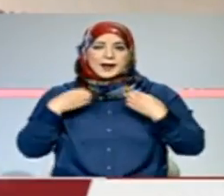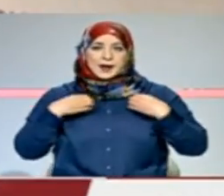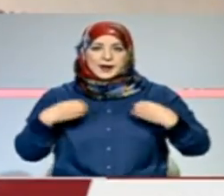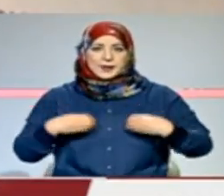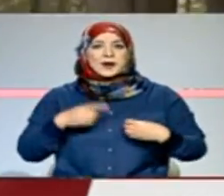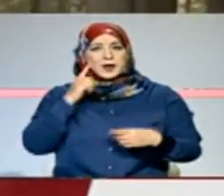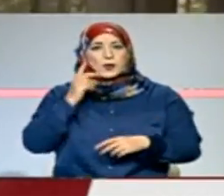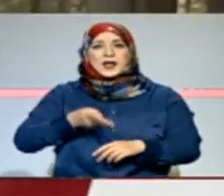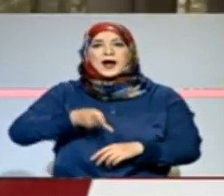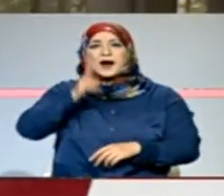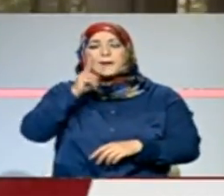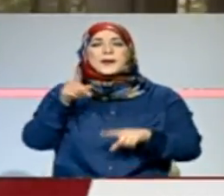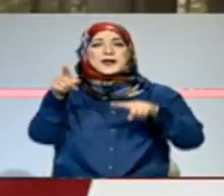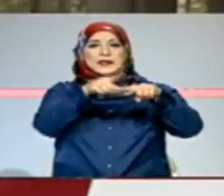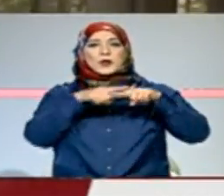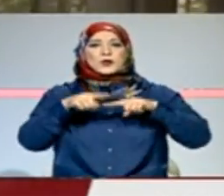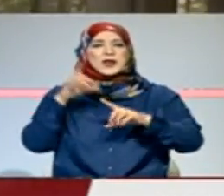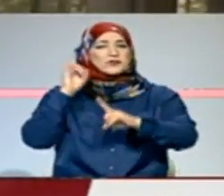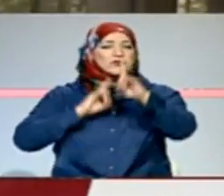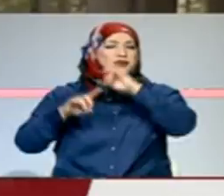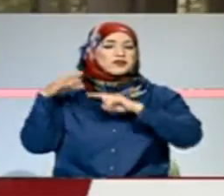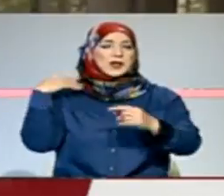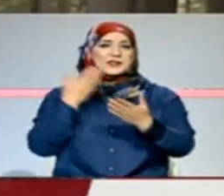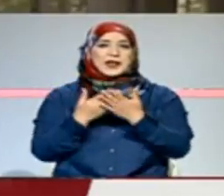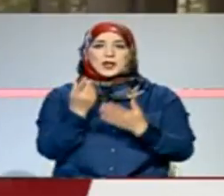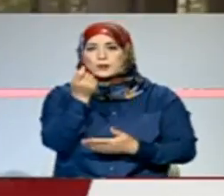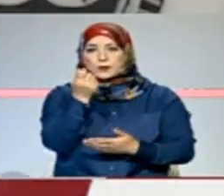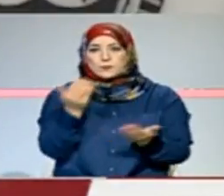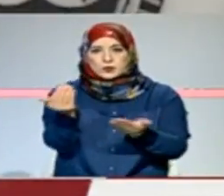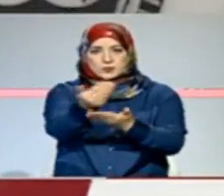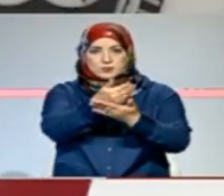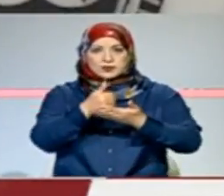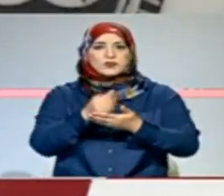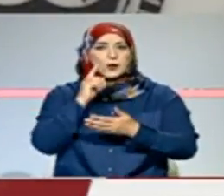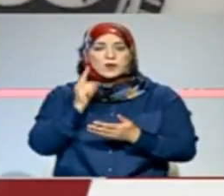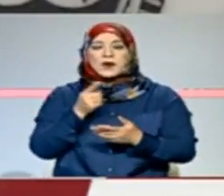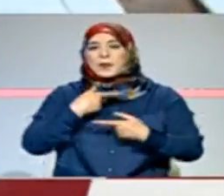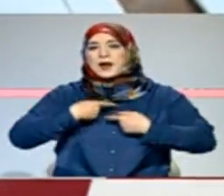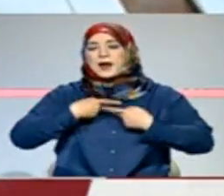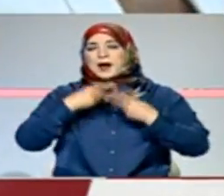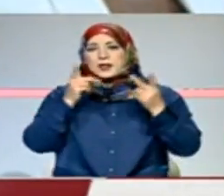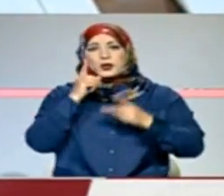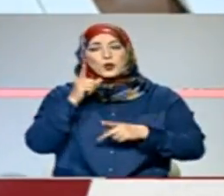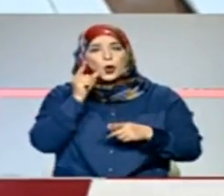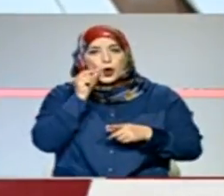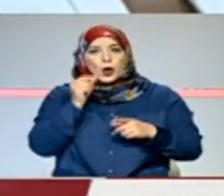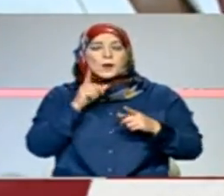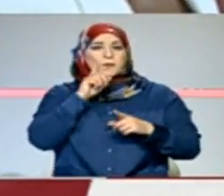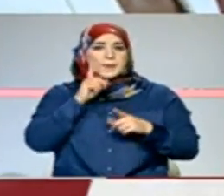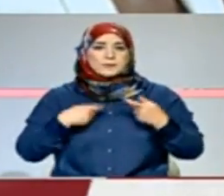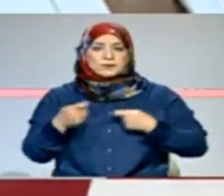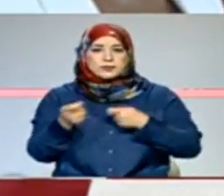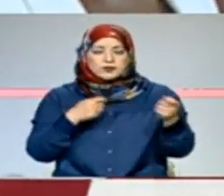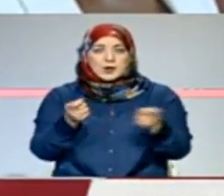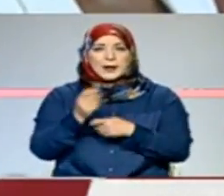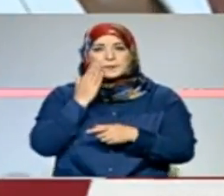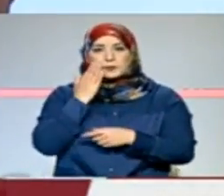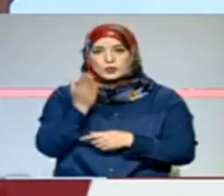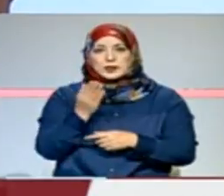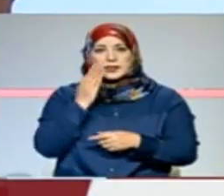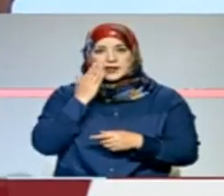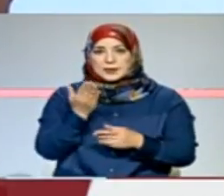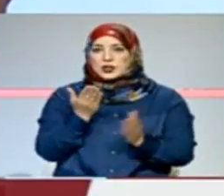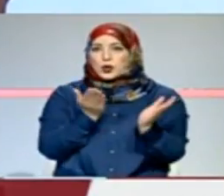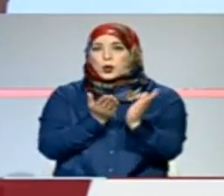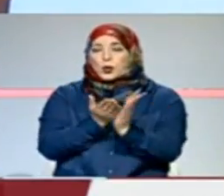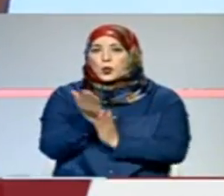وهو أكبر توزيع في تاريخه من الاحتياطات النقدية وفق ما أعلنته المديرة العامة للصندوق كريستالينا جيورجيفا. فما هي